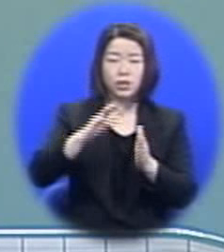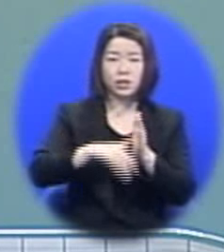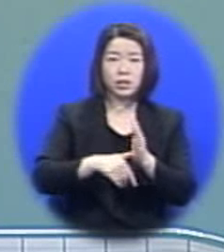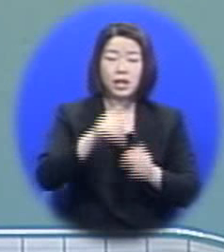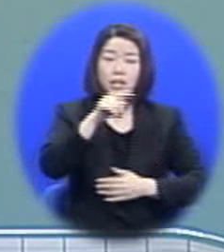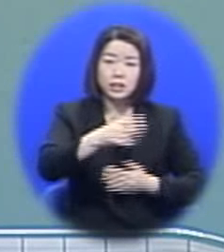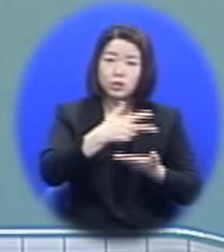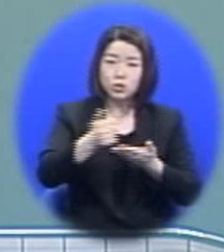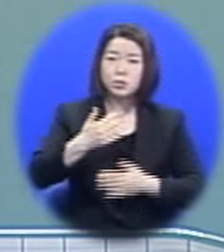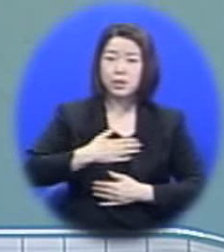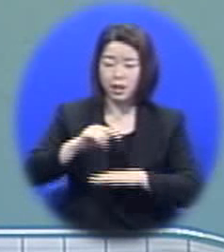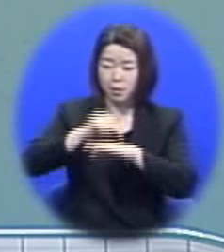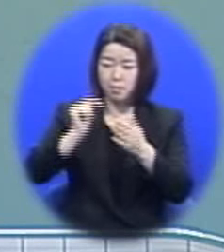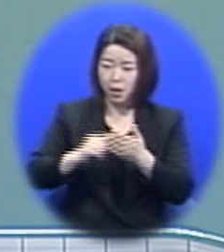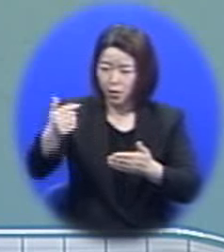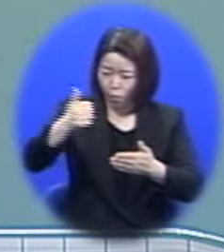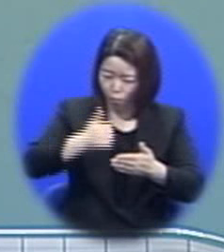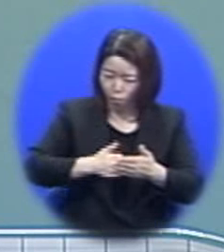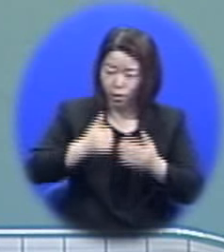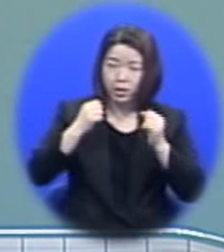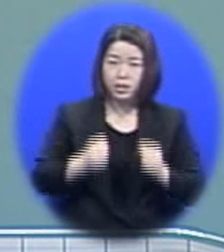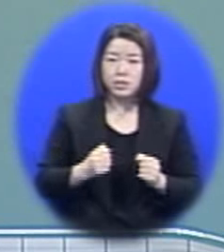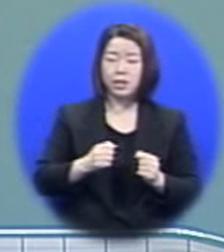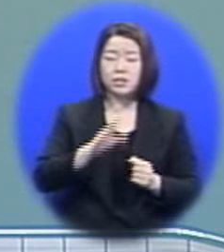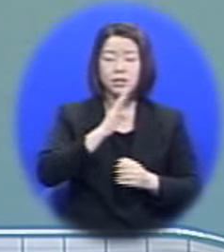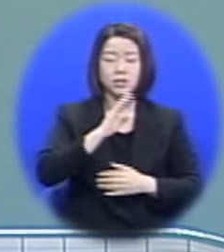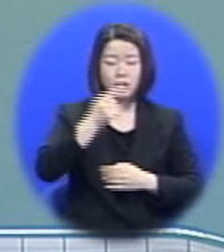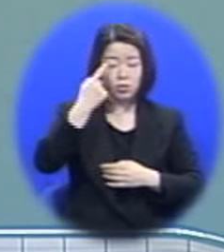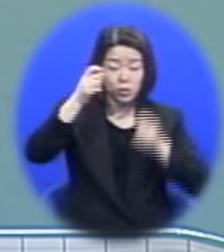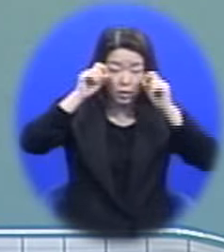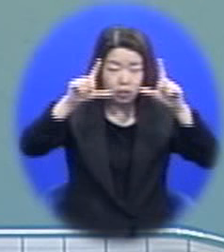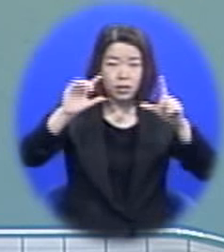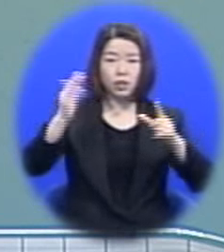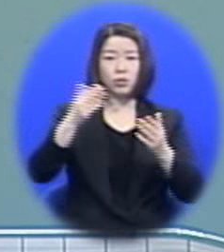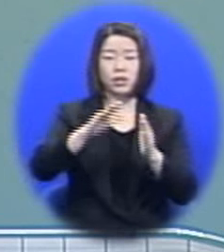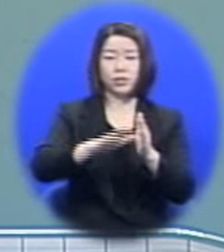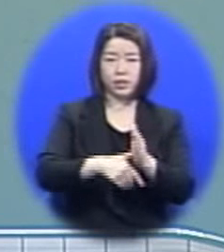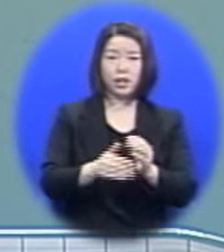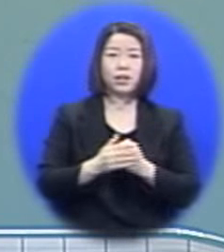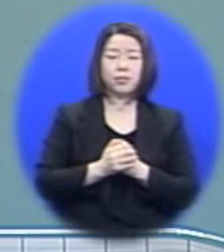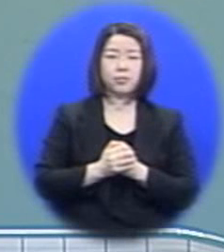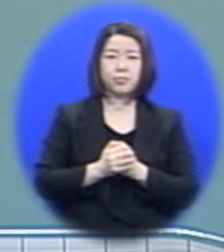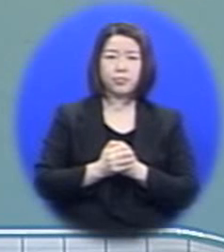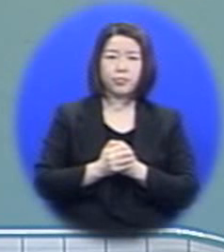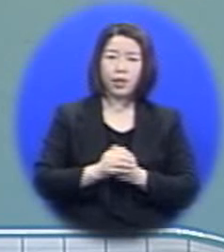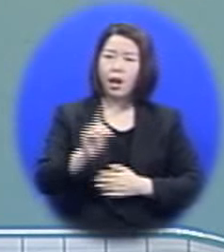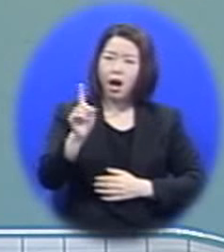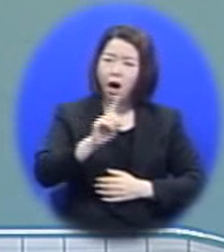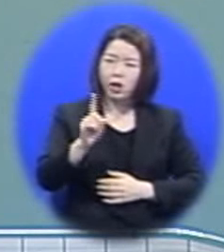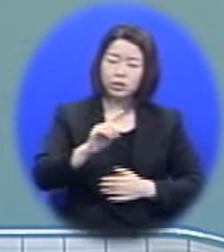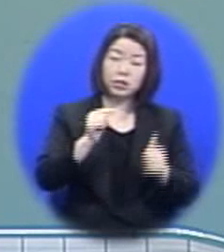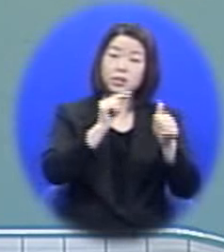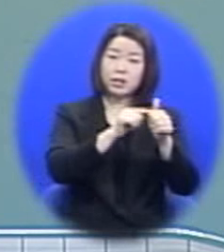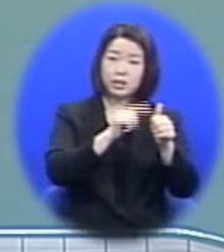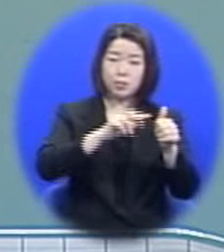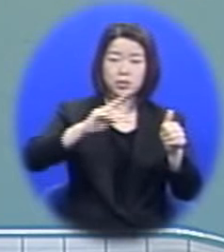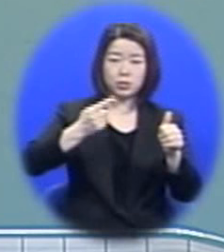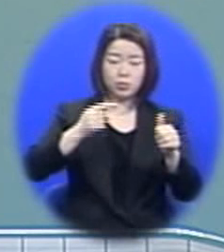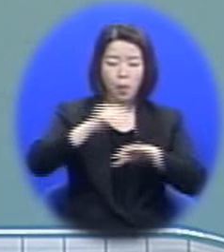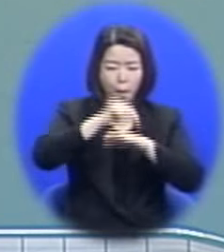그 주님이 내 마음에 와 계시다는 사실을 눈 뜨게 될 때 어떤 남자도